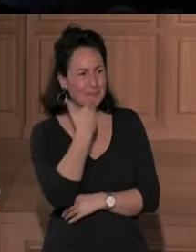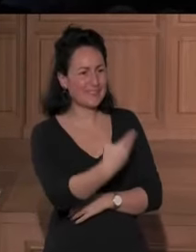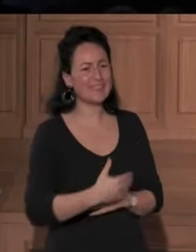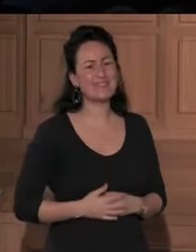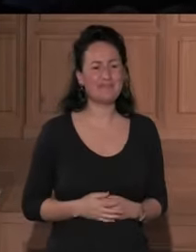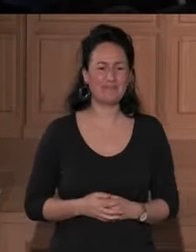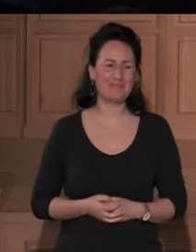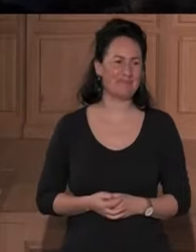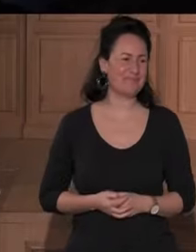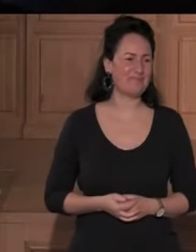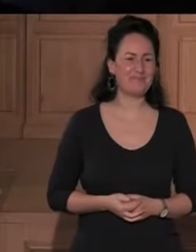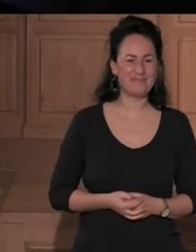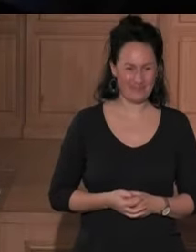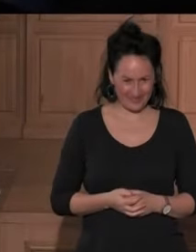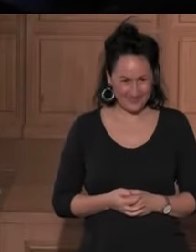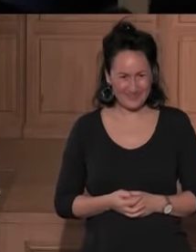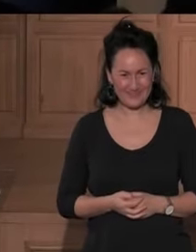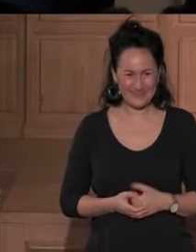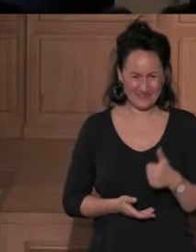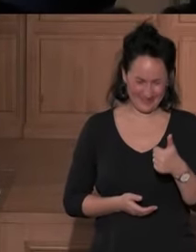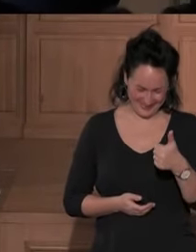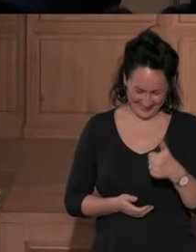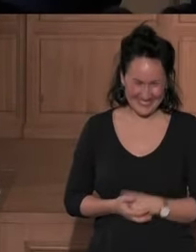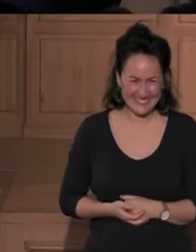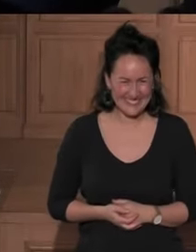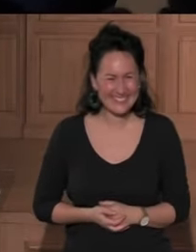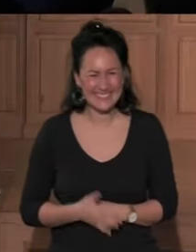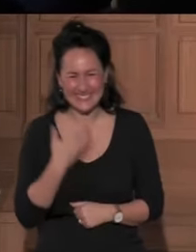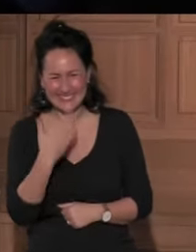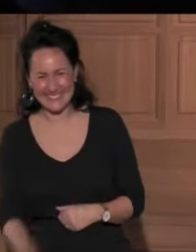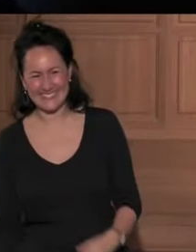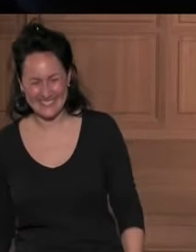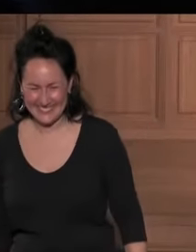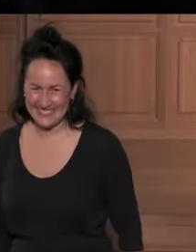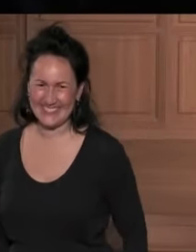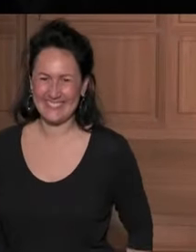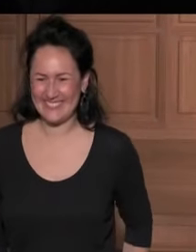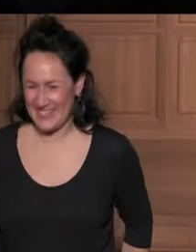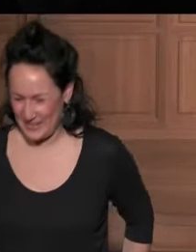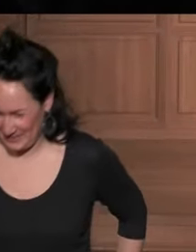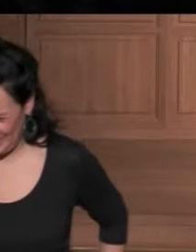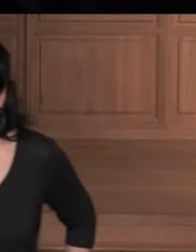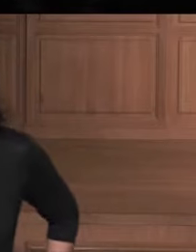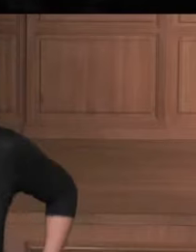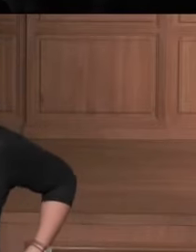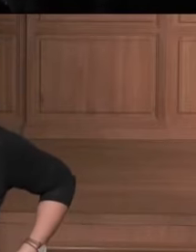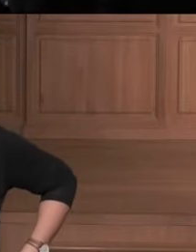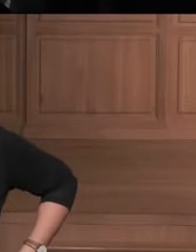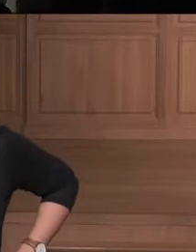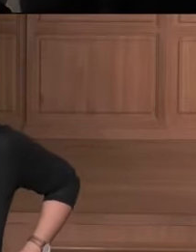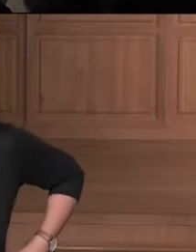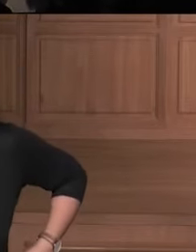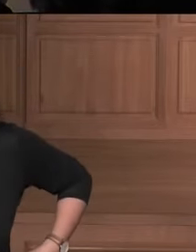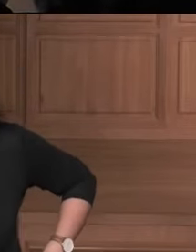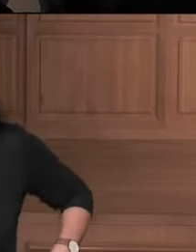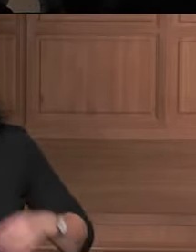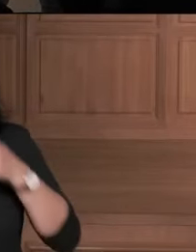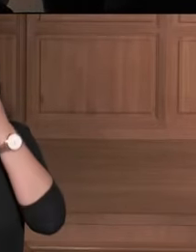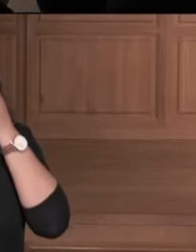vous. Merci. Hein. Merci beaucoup. Merci. Merci, Daoud. Du coup, je crois qu'on a encore le micro.